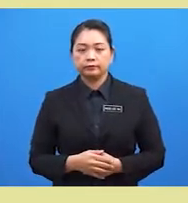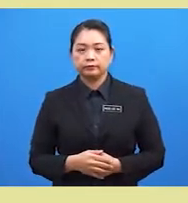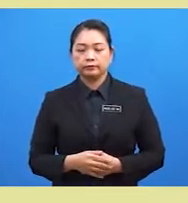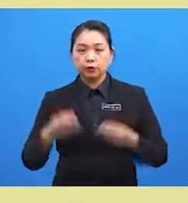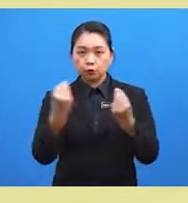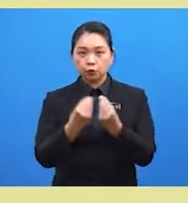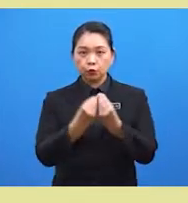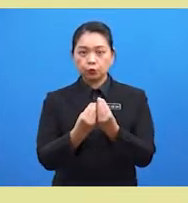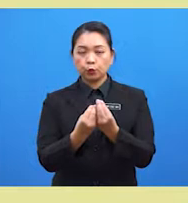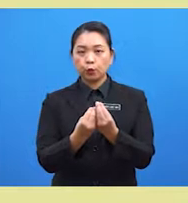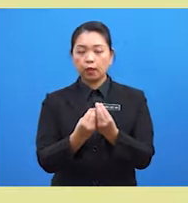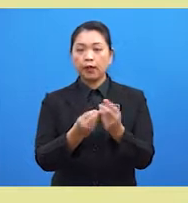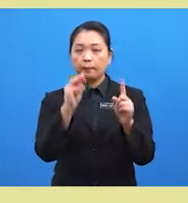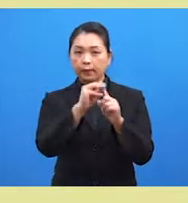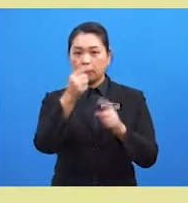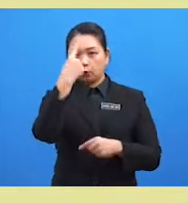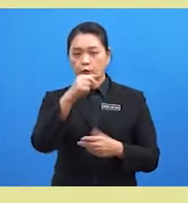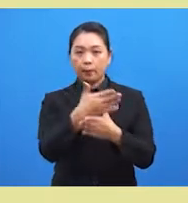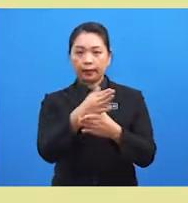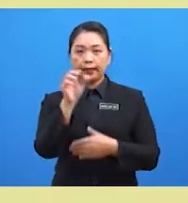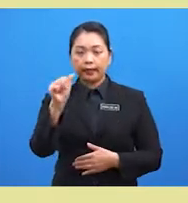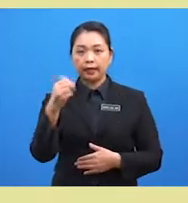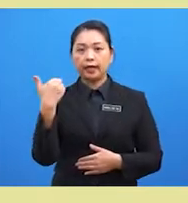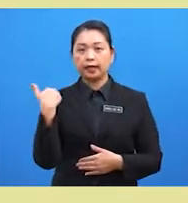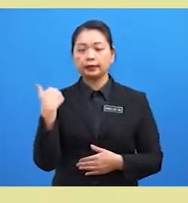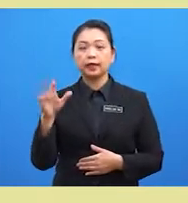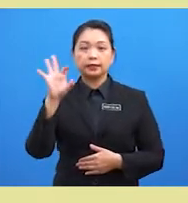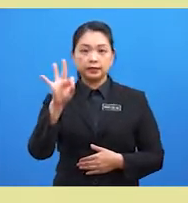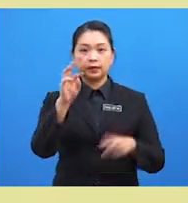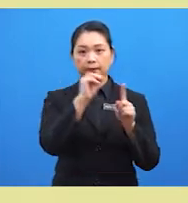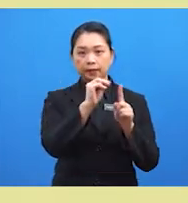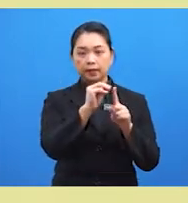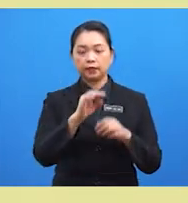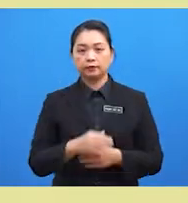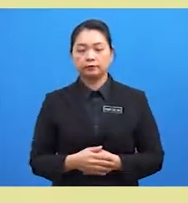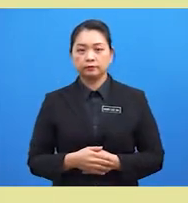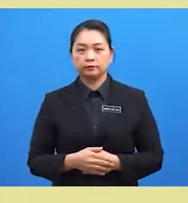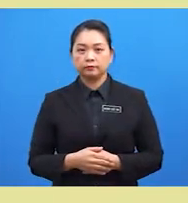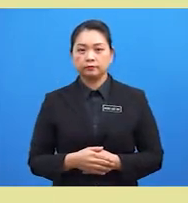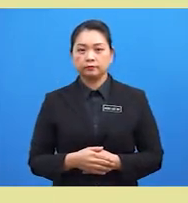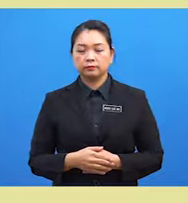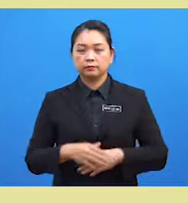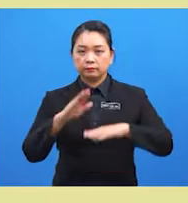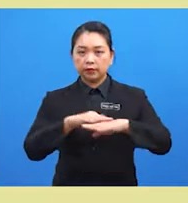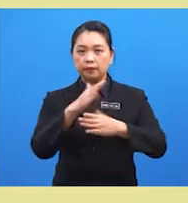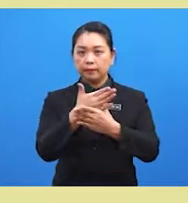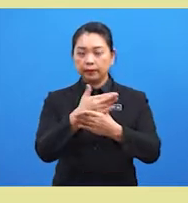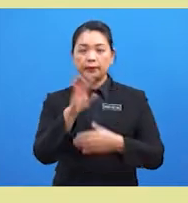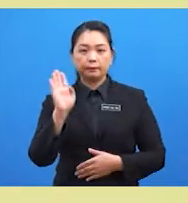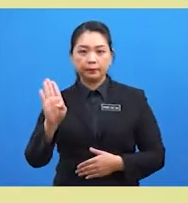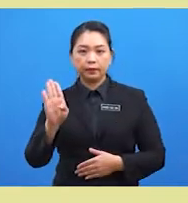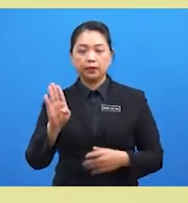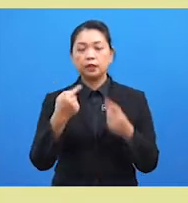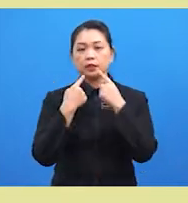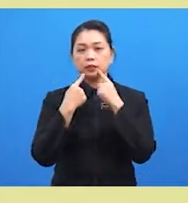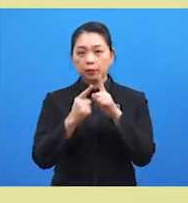Jumlah markah untuk bahagian A ialah 9 markah. Pada bahagian B pula,